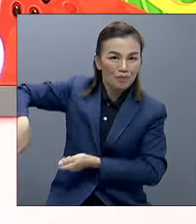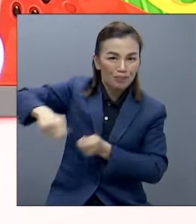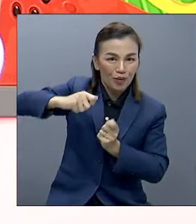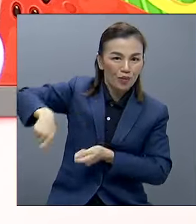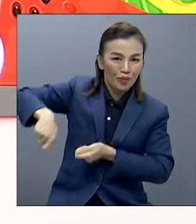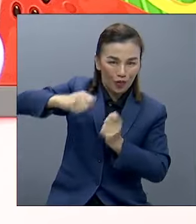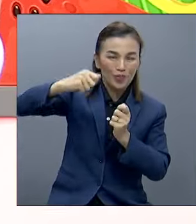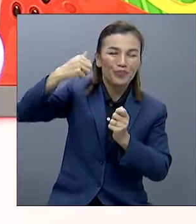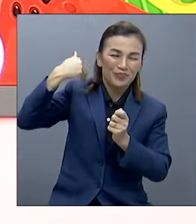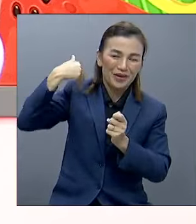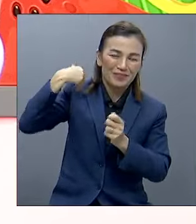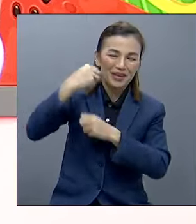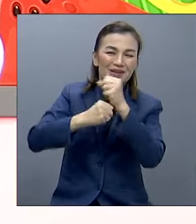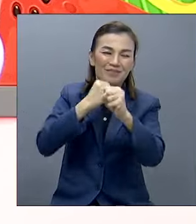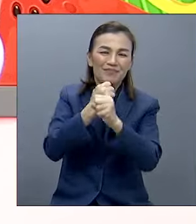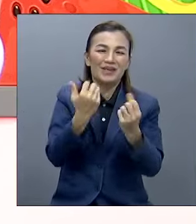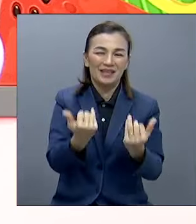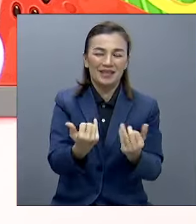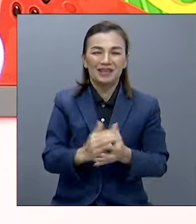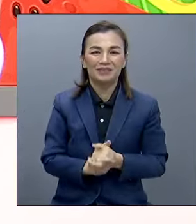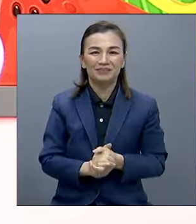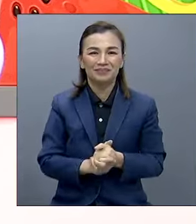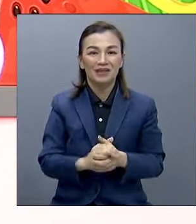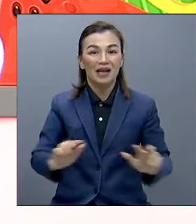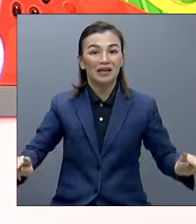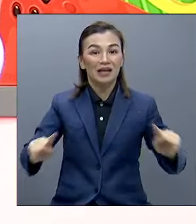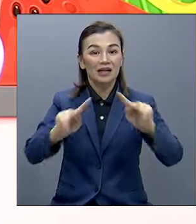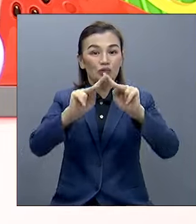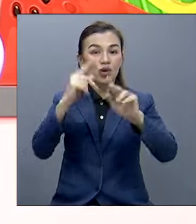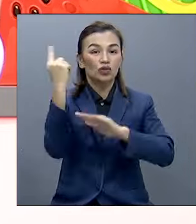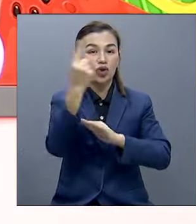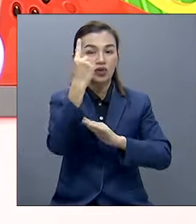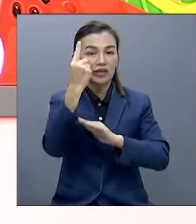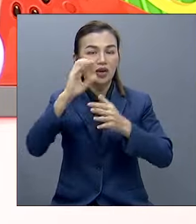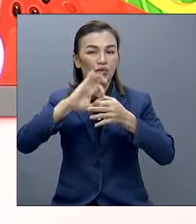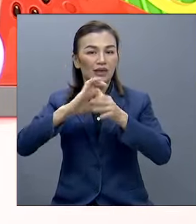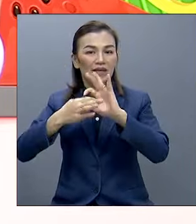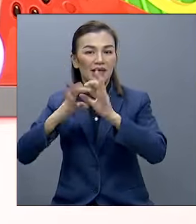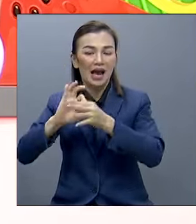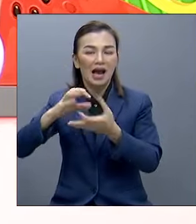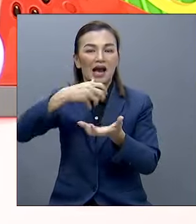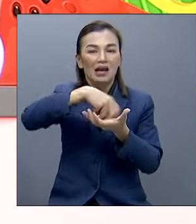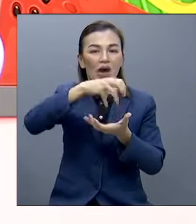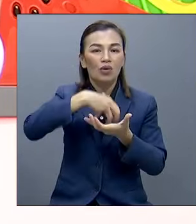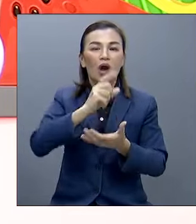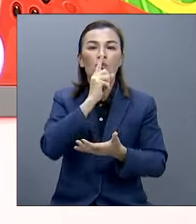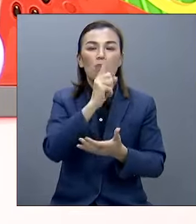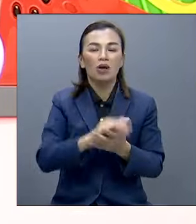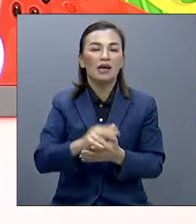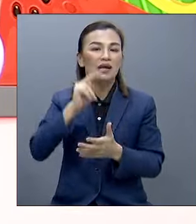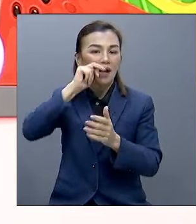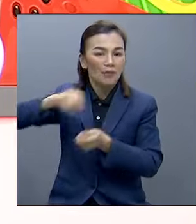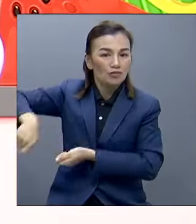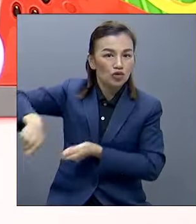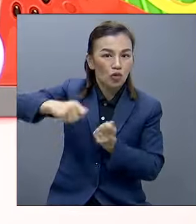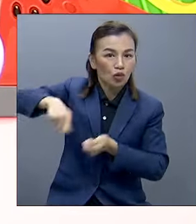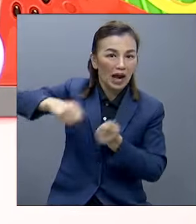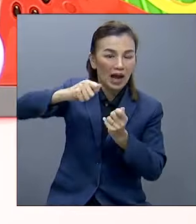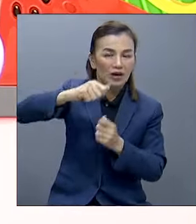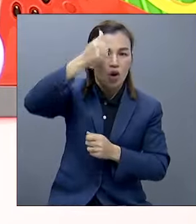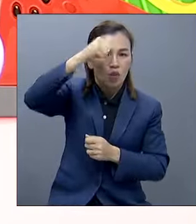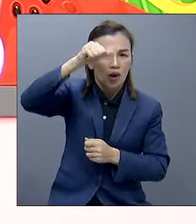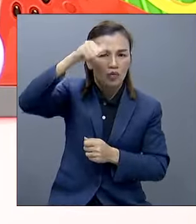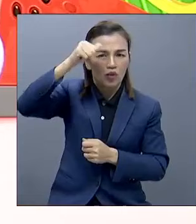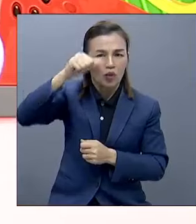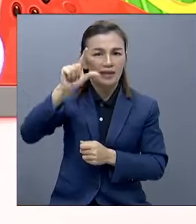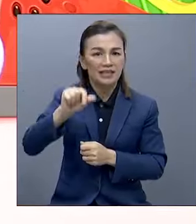ขึ้นมีข้อมูลจากทางด้านของกระทรวงการท่องเที่ยวและกีฬาออกมาเปิดเผยเหมือนกันบอกว่าสงกรานต์ 21วันที่เราจะจัดเนี่ยนะเ